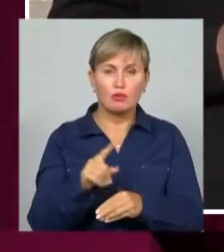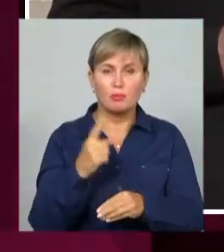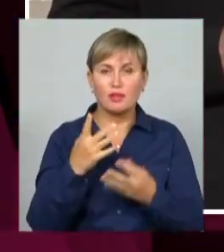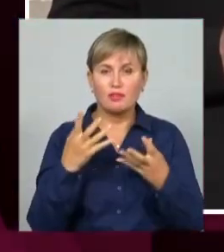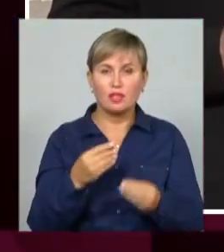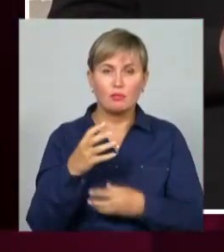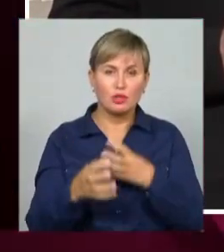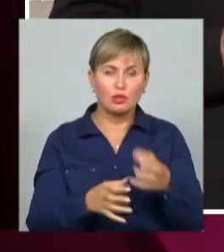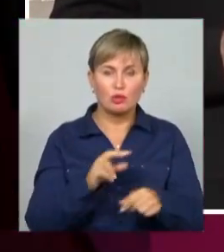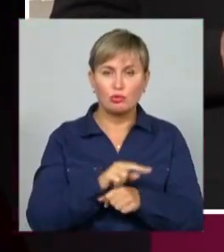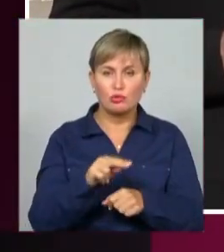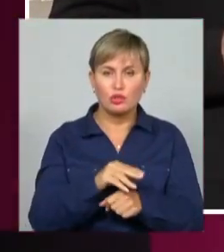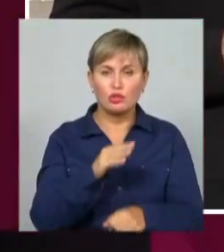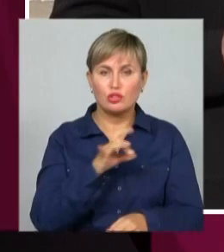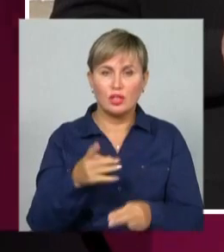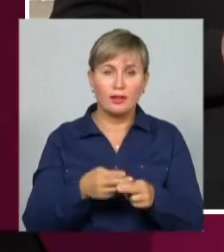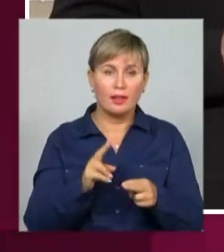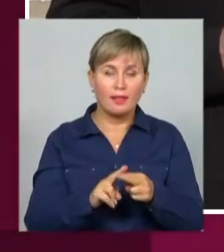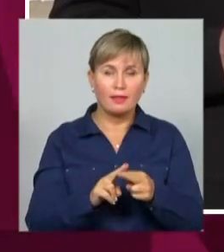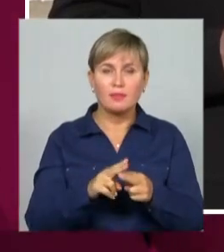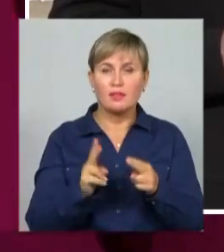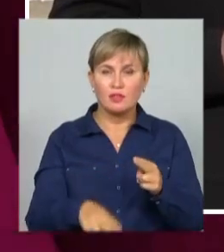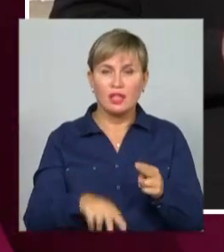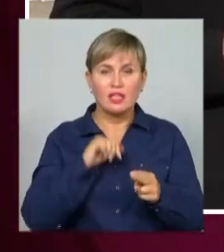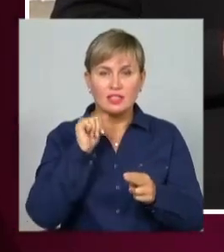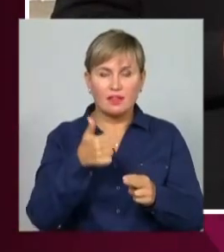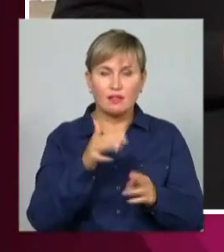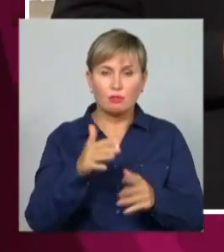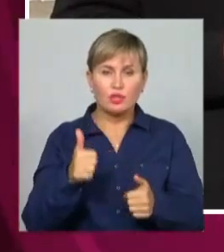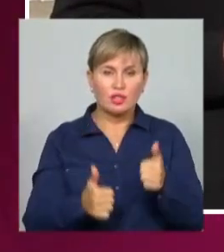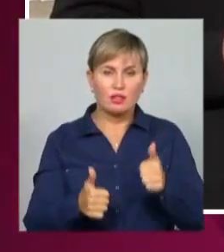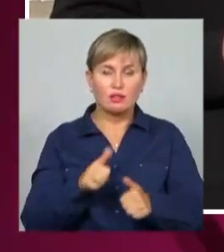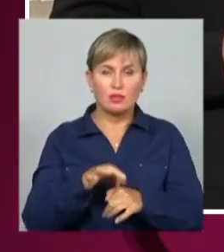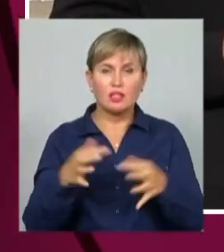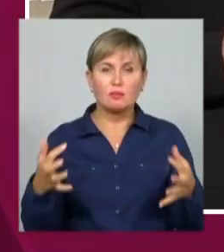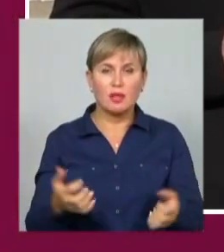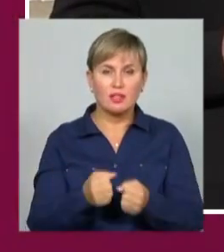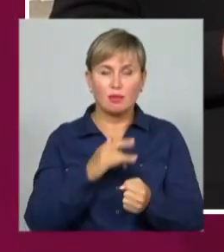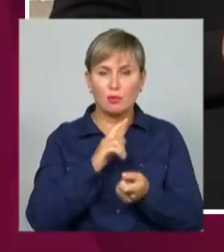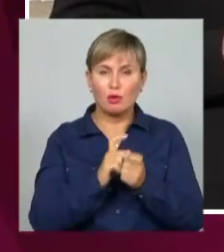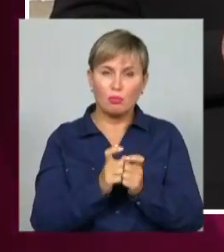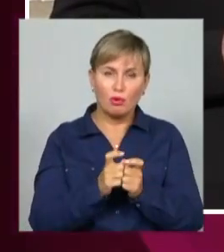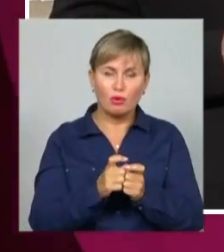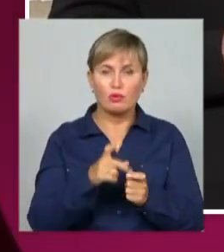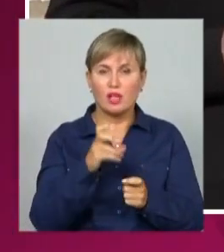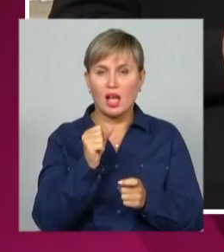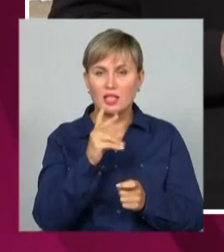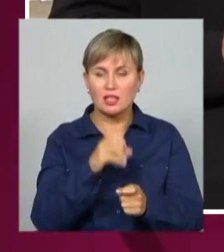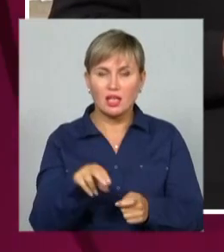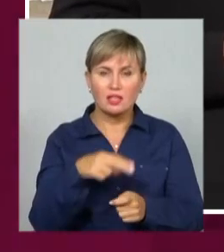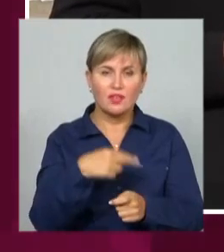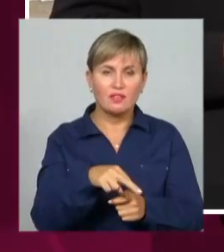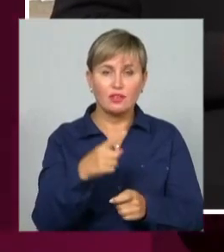день международных учений ЖЕР на этом этапе завершен. Завтра пройдут соревнования по спасательному многоборью «КАСПАС-2021».